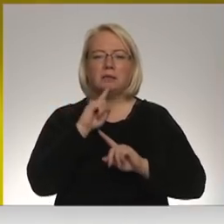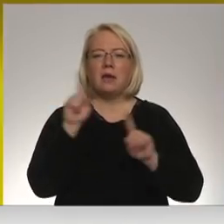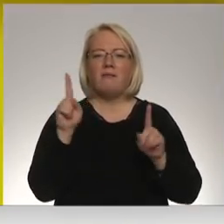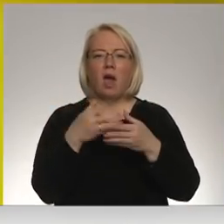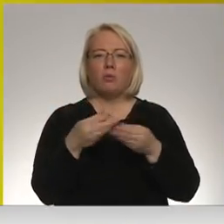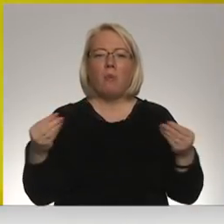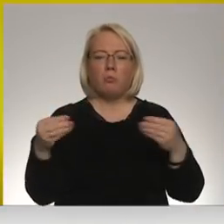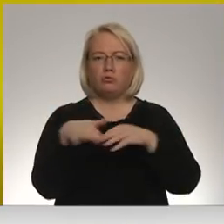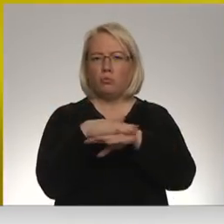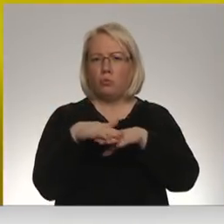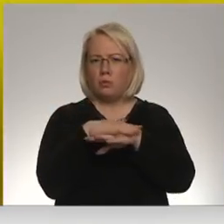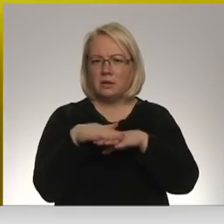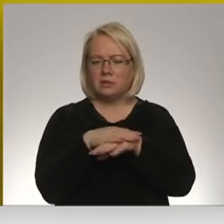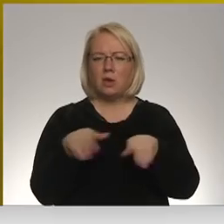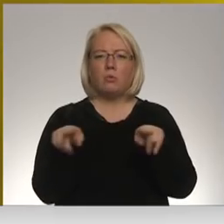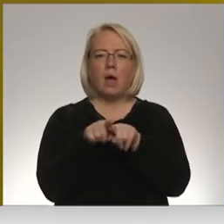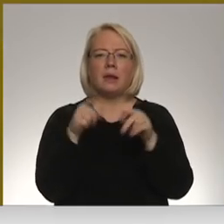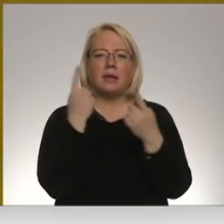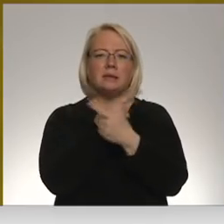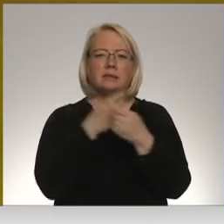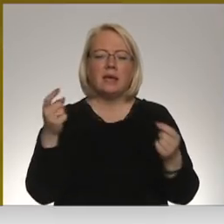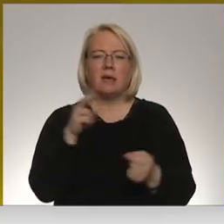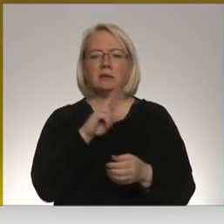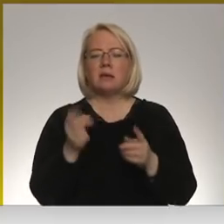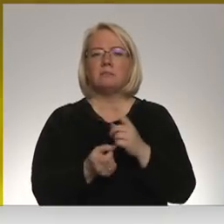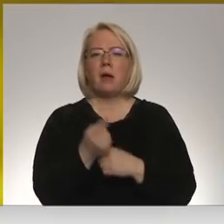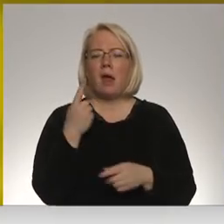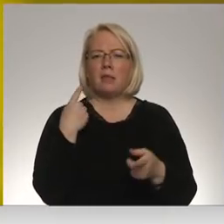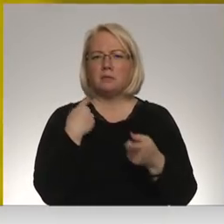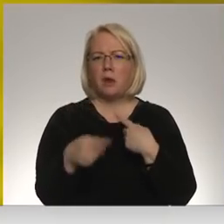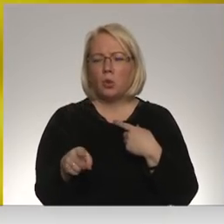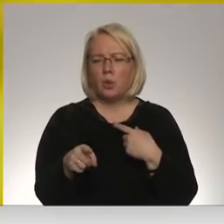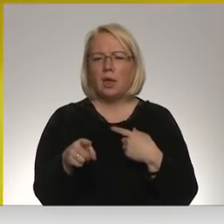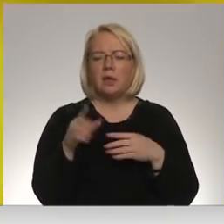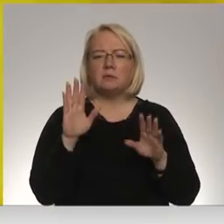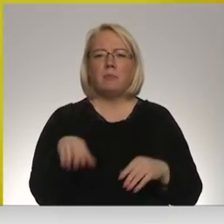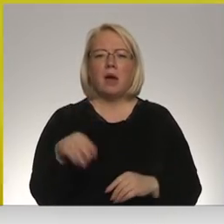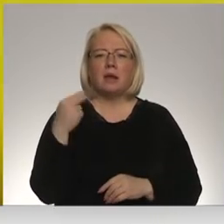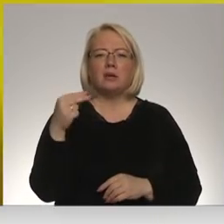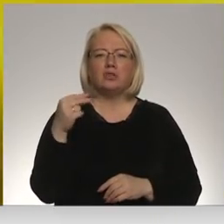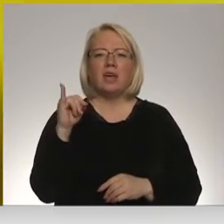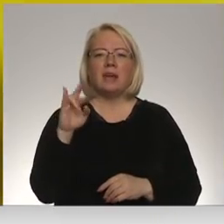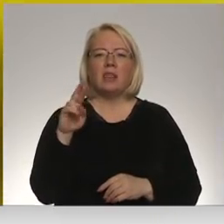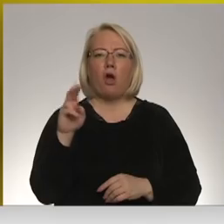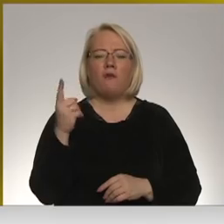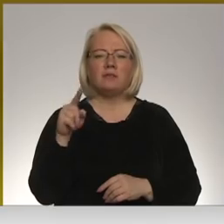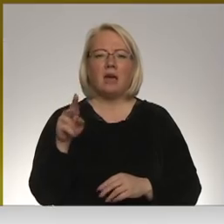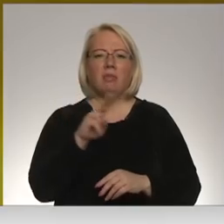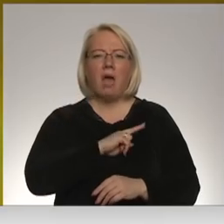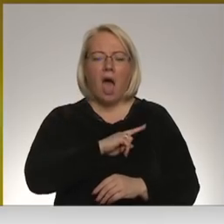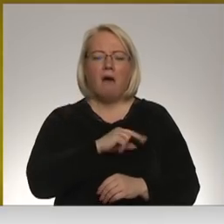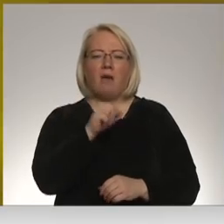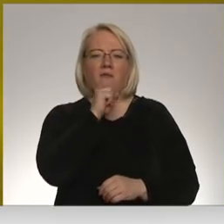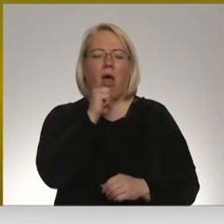no publiskās telpas un arī ziņas, kas parādās diezgan pretrunīgas par Vladimira Žirinovska nāvi, kuras pēc tam ātri tika arī